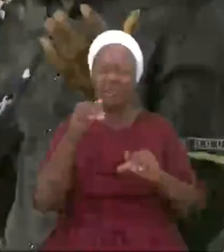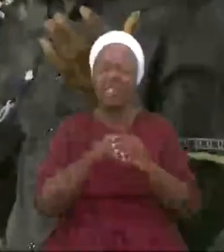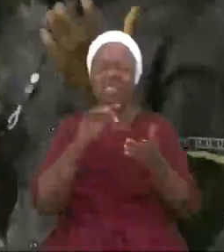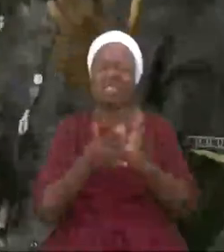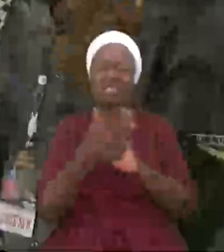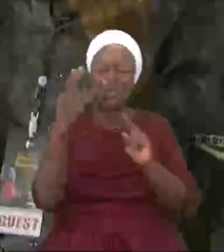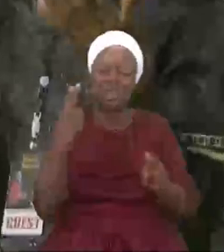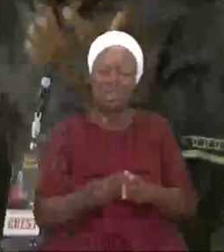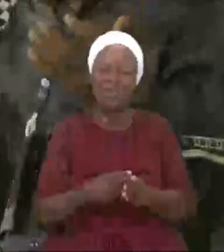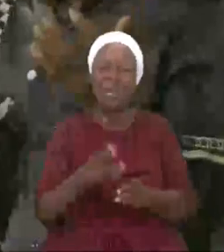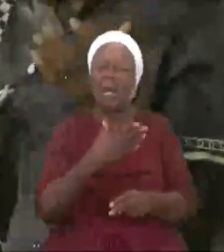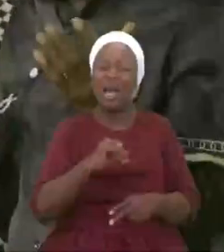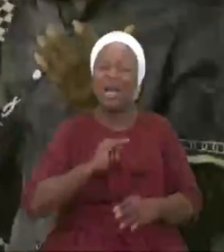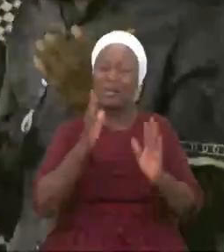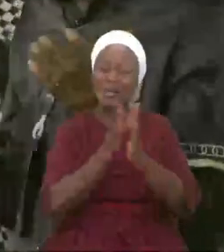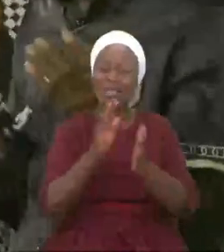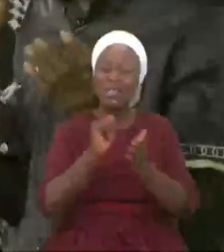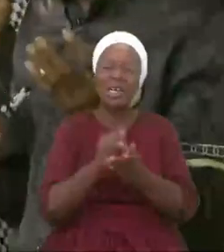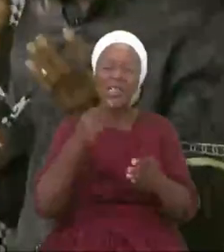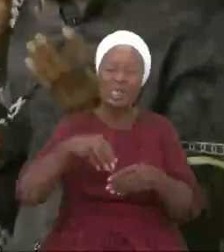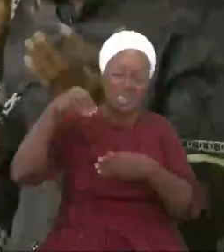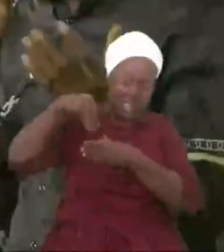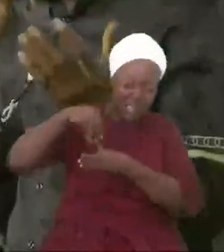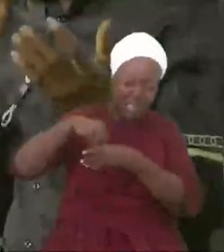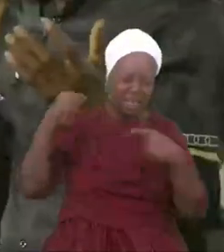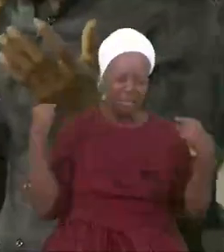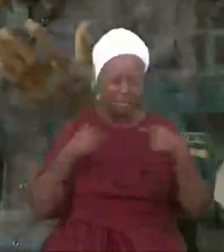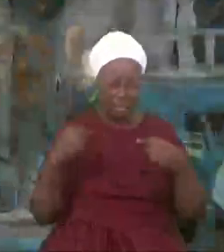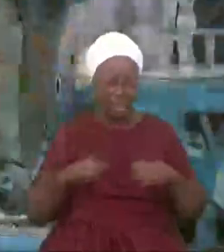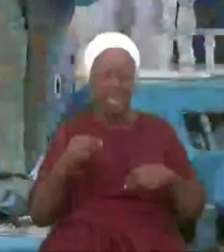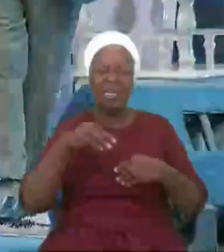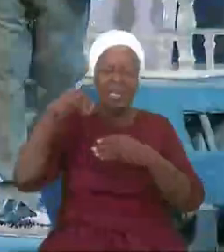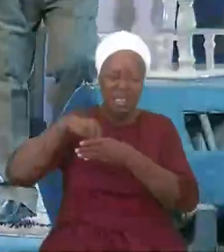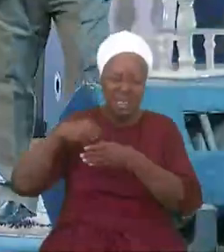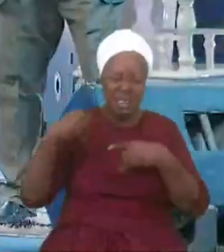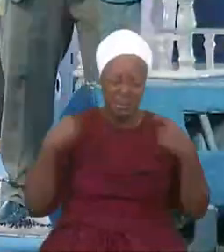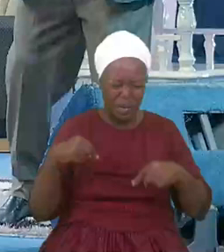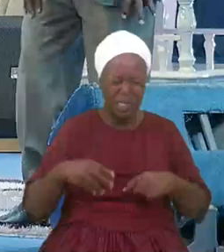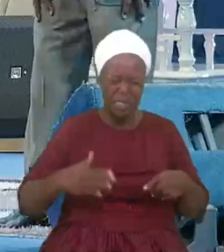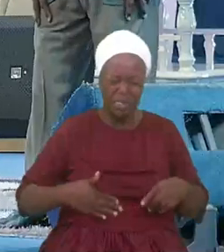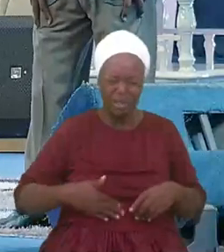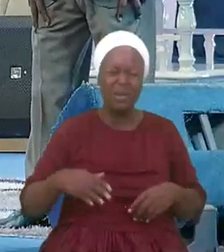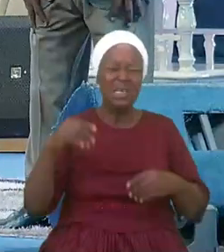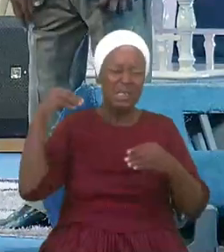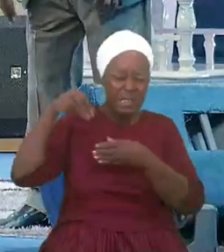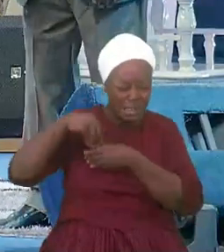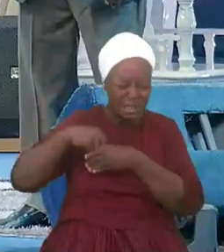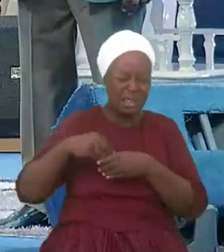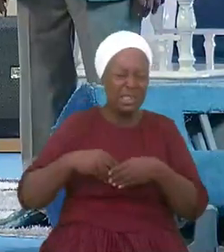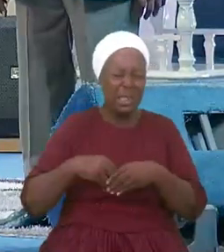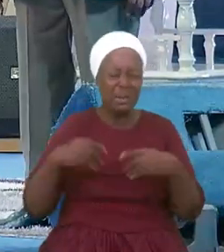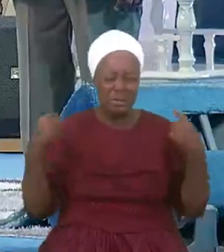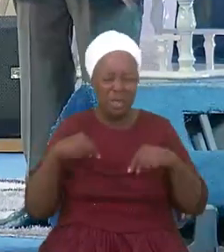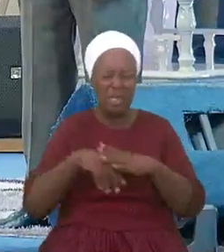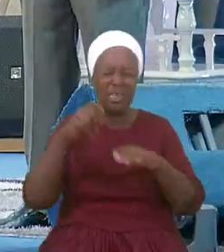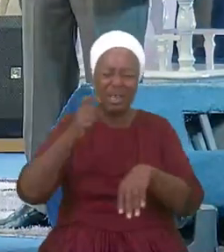et d'une délivrance soit montrer à tout son nom de Jésus Christ que la